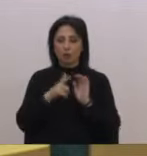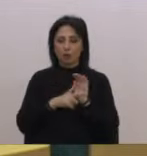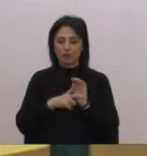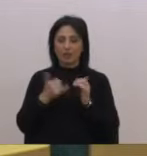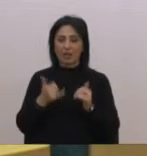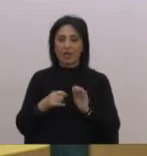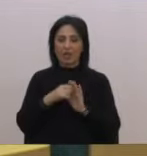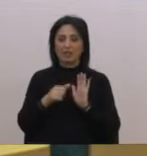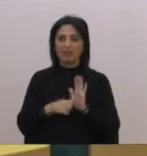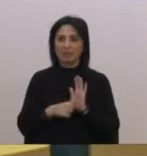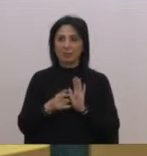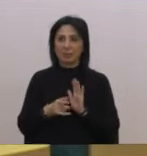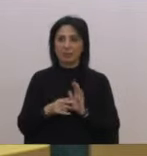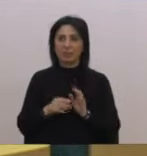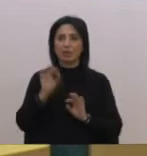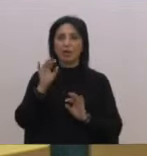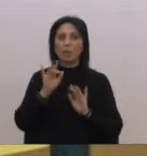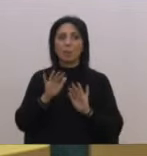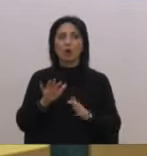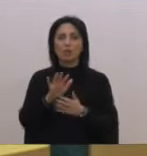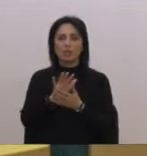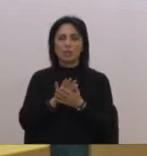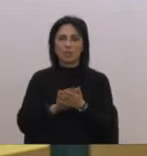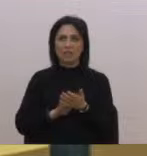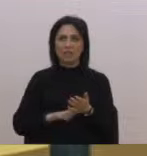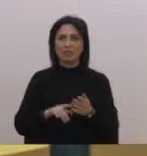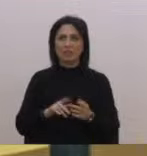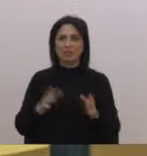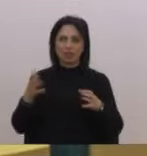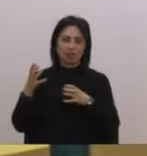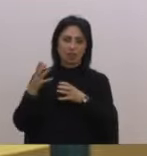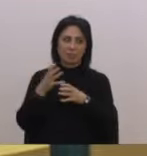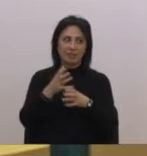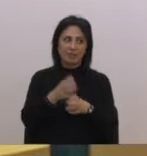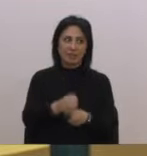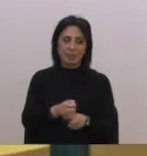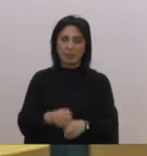არის 16. და პროცესი გრძელდება შემცირებისაკენ.